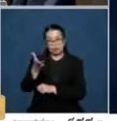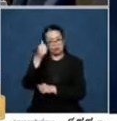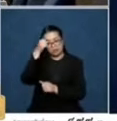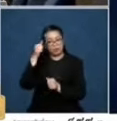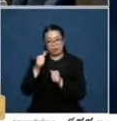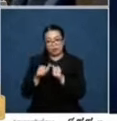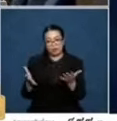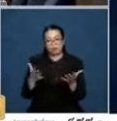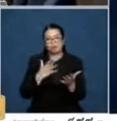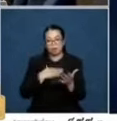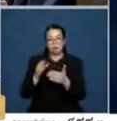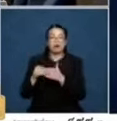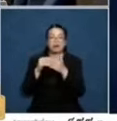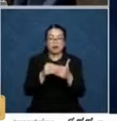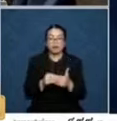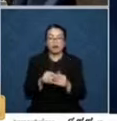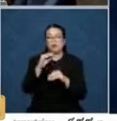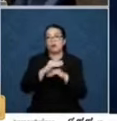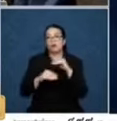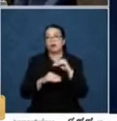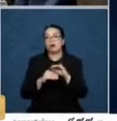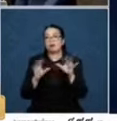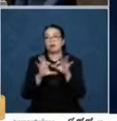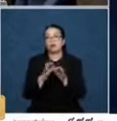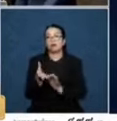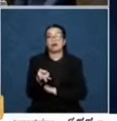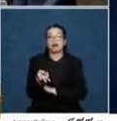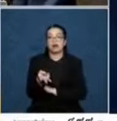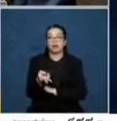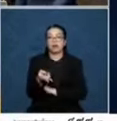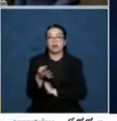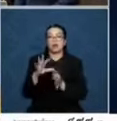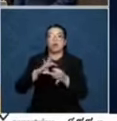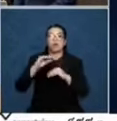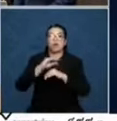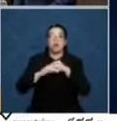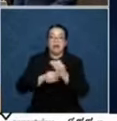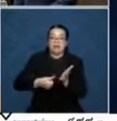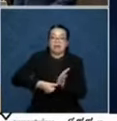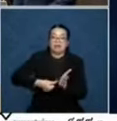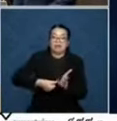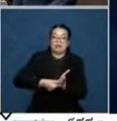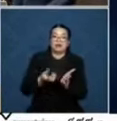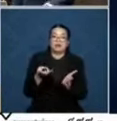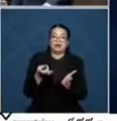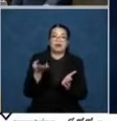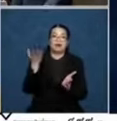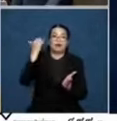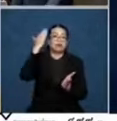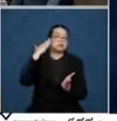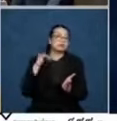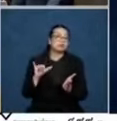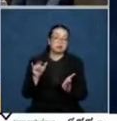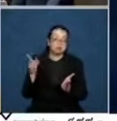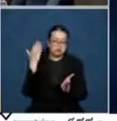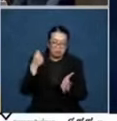ได้ผมก็จะนำให้นิดนึงนะครับว่ามันเป็นโครงการที่เกี่ยวกับข้าวคือโครงการจำนำข้าวสมัยรัฐบาลยิ่งลักษณ์ที่ก่อภาระหนี้ผูก